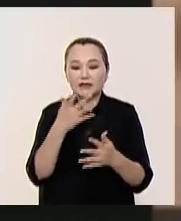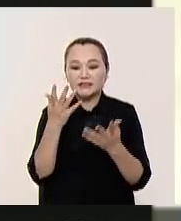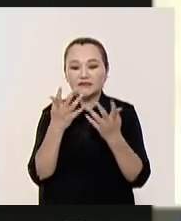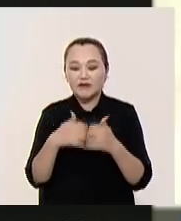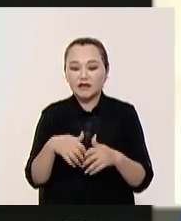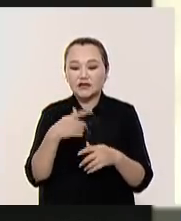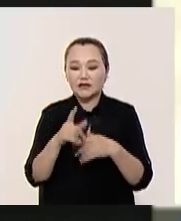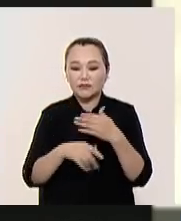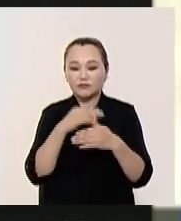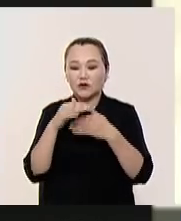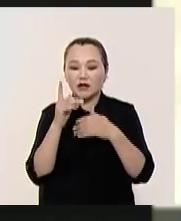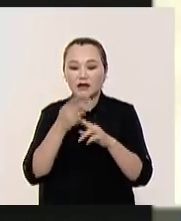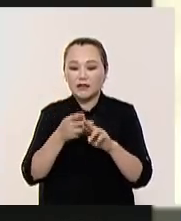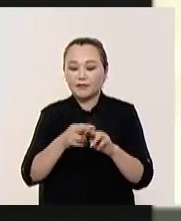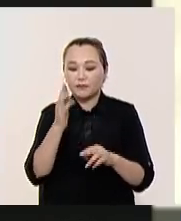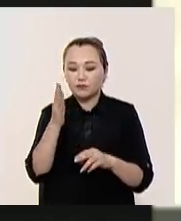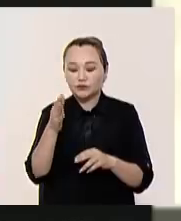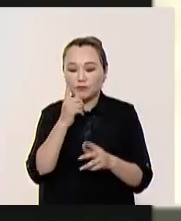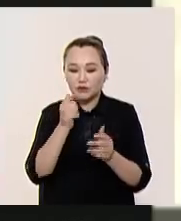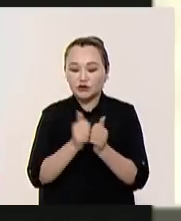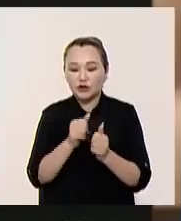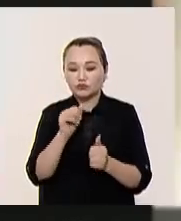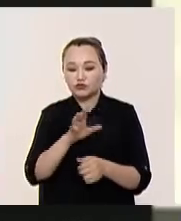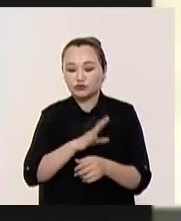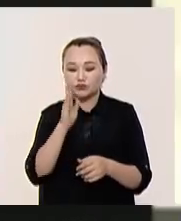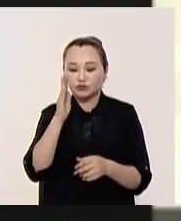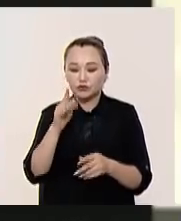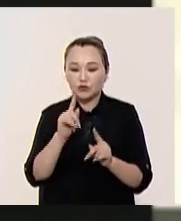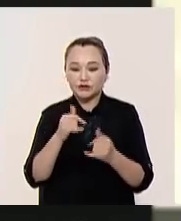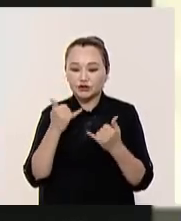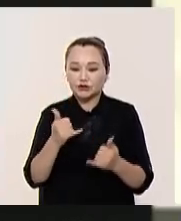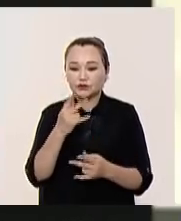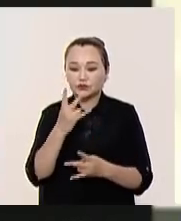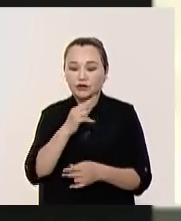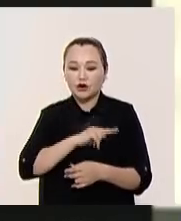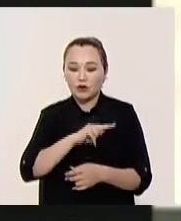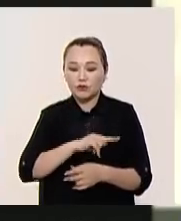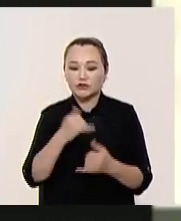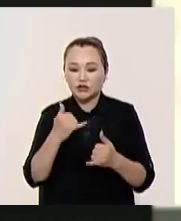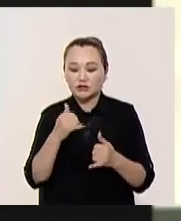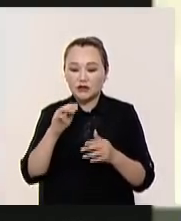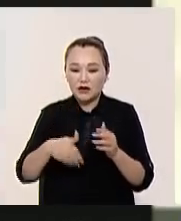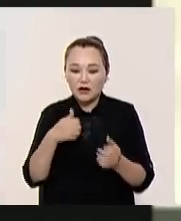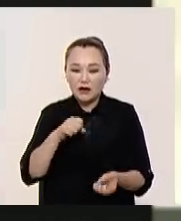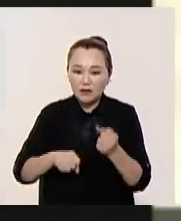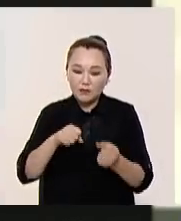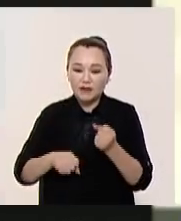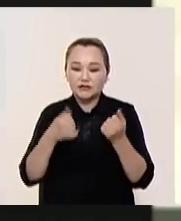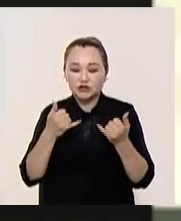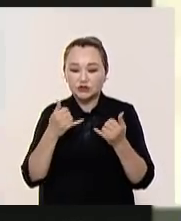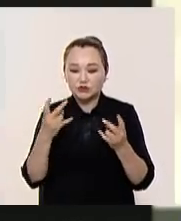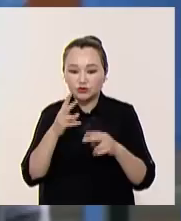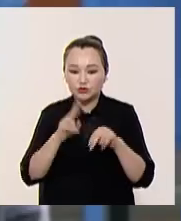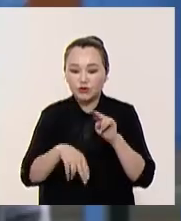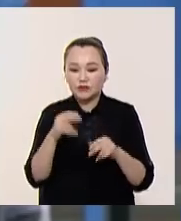цифровизации, это в будущем, возможно, в ближайшем будущем. Но сейчас нужно работать, сейчас нужно копать. Сейчас нужно строить, сейчас